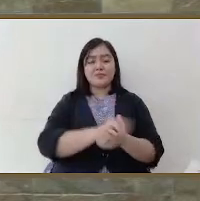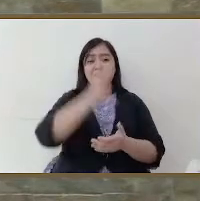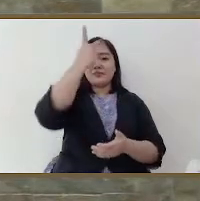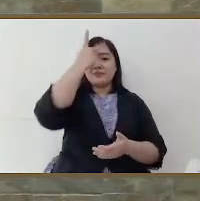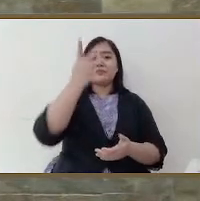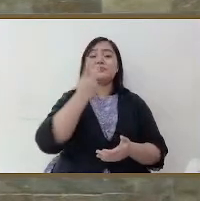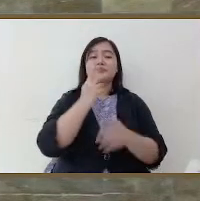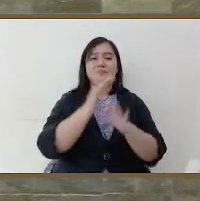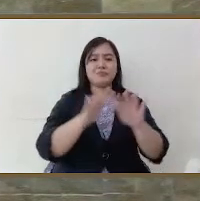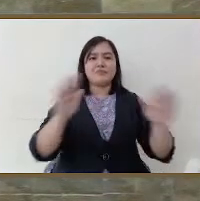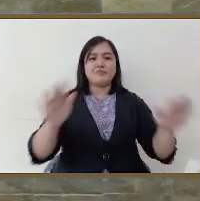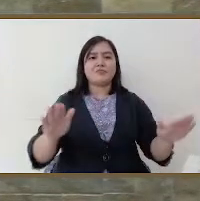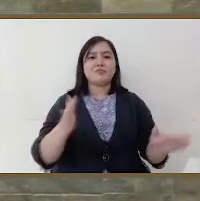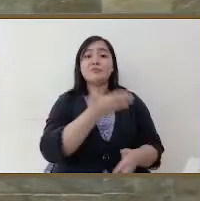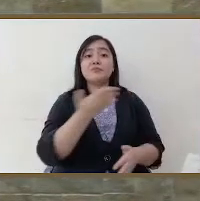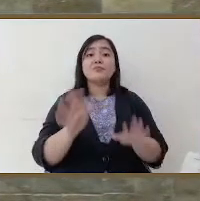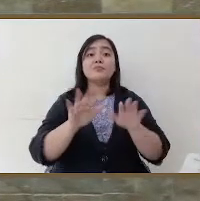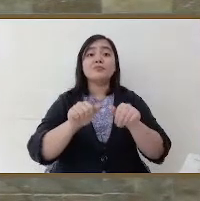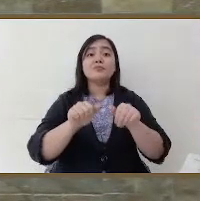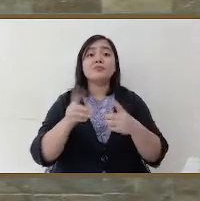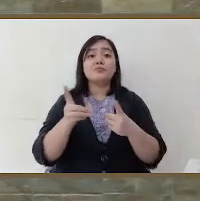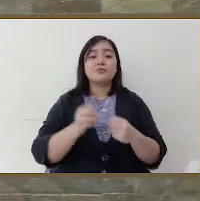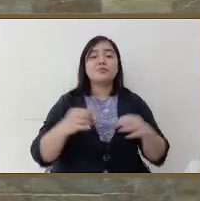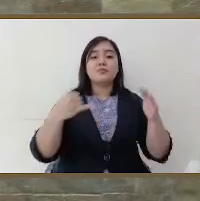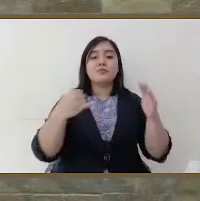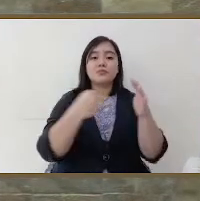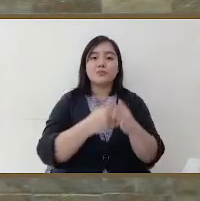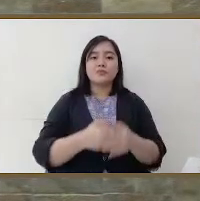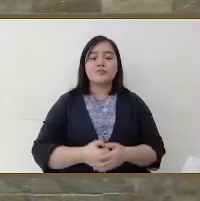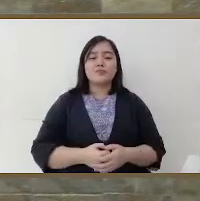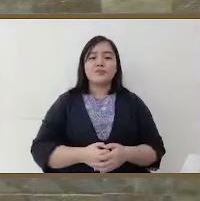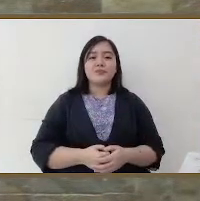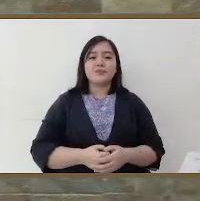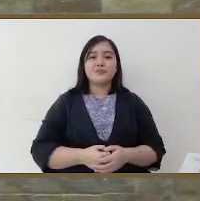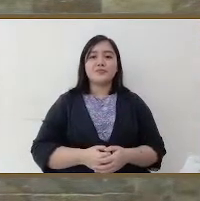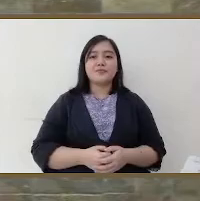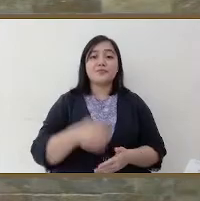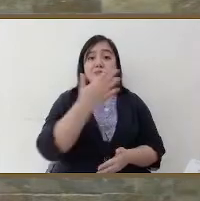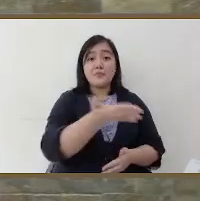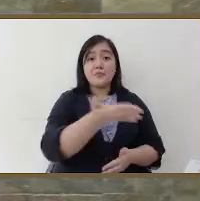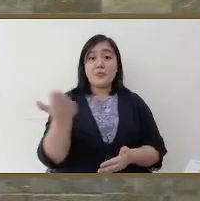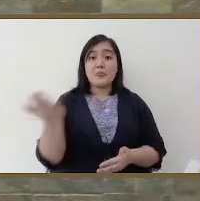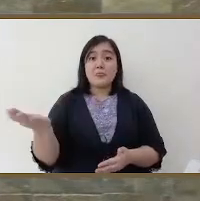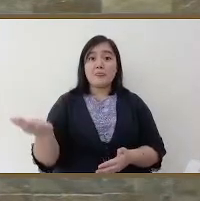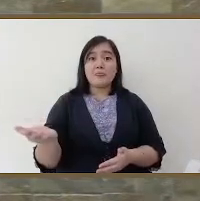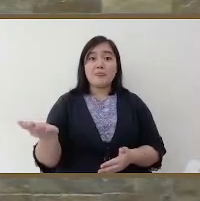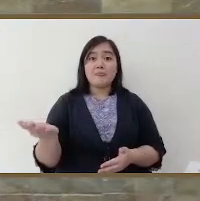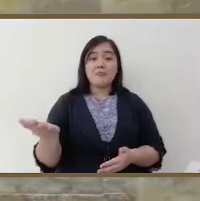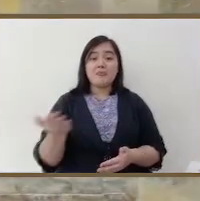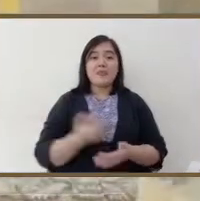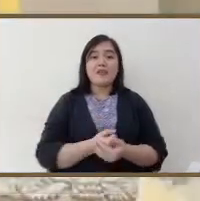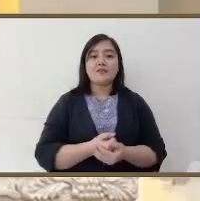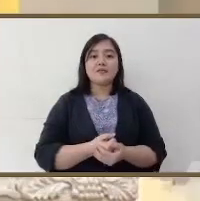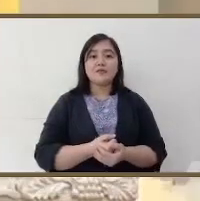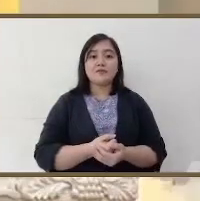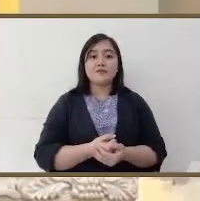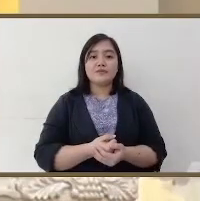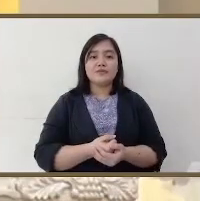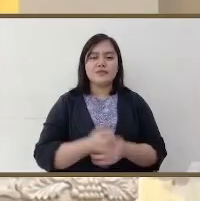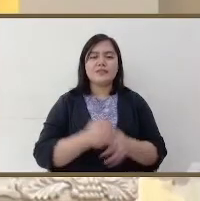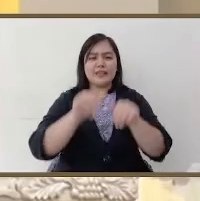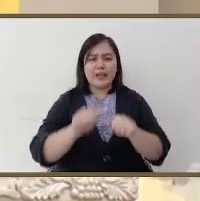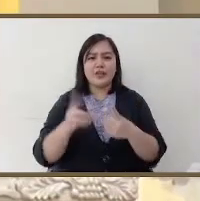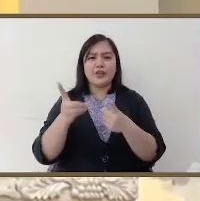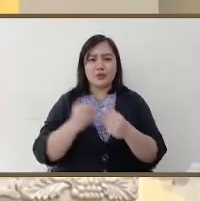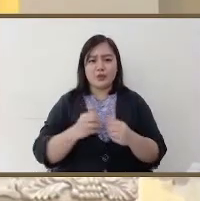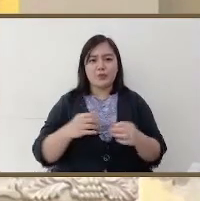it. Children, you can do it. Everybody in the auditorium, and those of you who are watching or in the virtual service right now, you can do